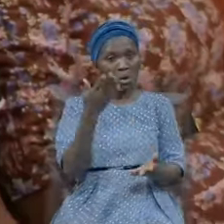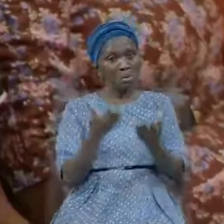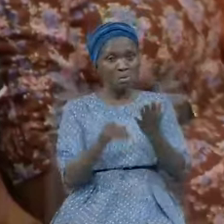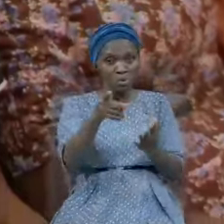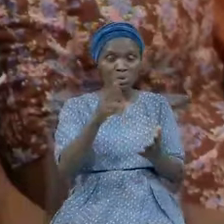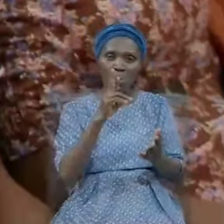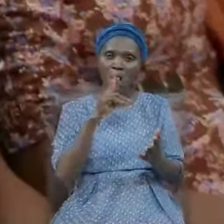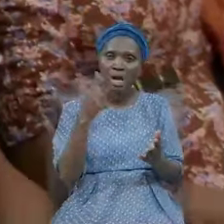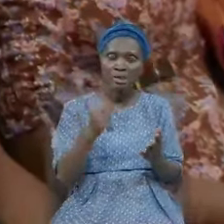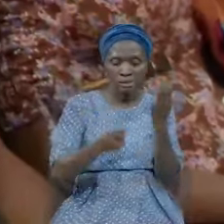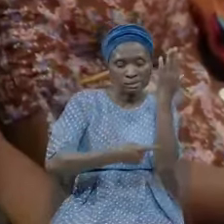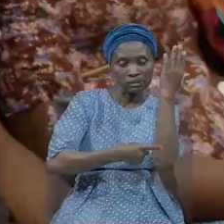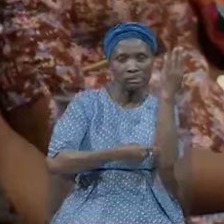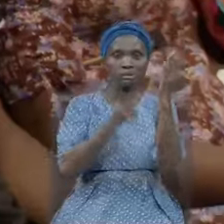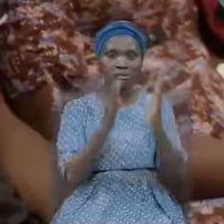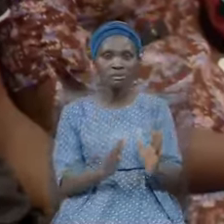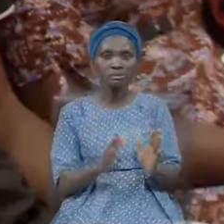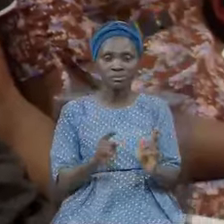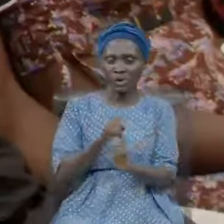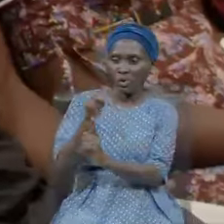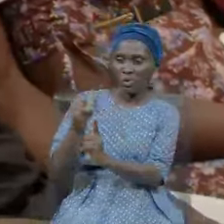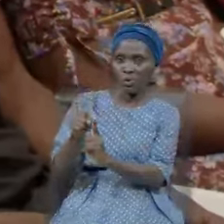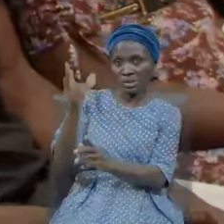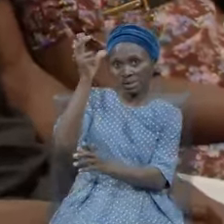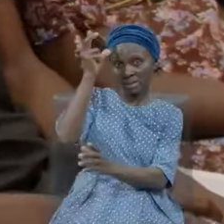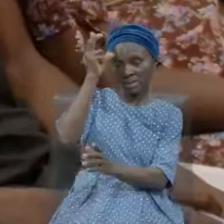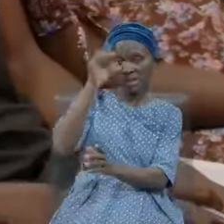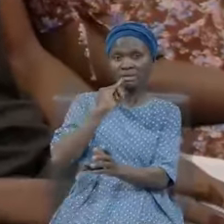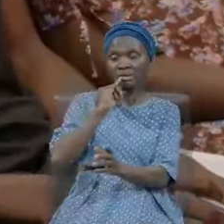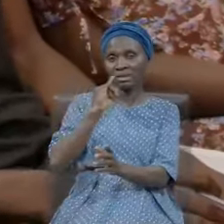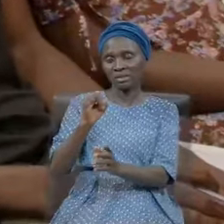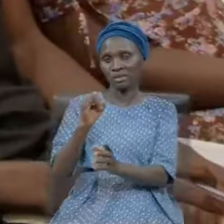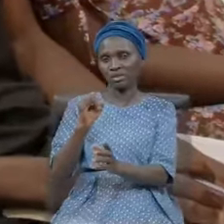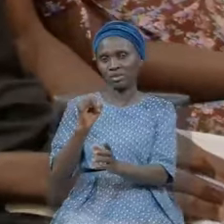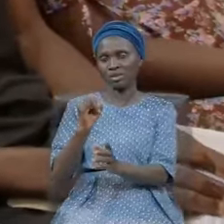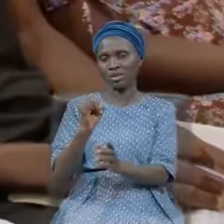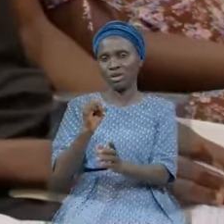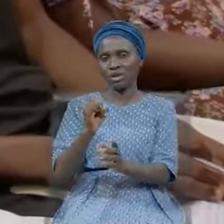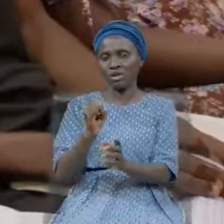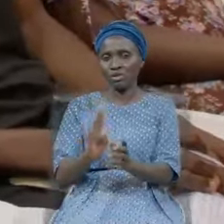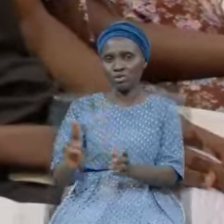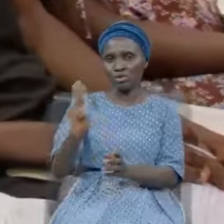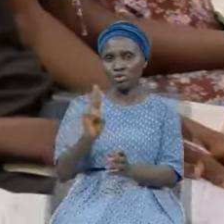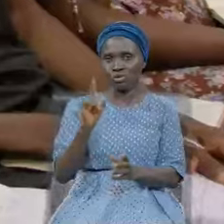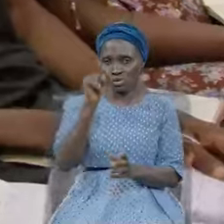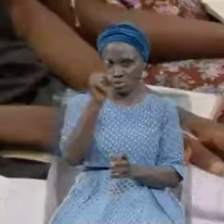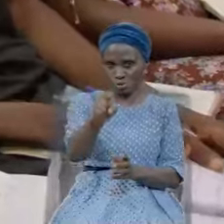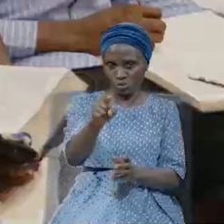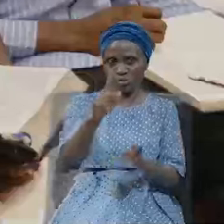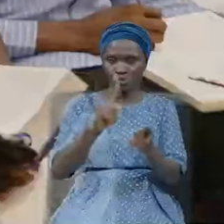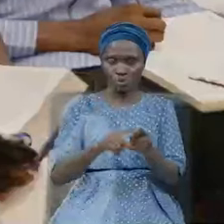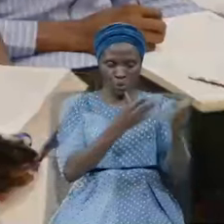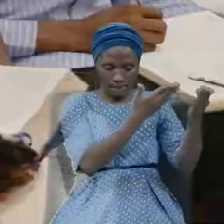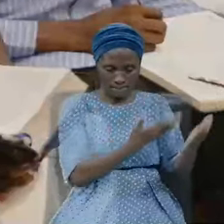toi, la tentatrice, lorsque Satan t'insiste Satan t'incite à apporter le